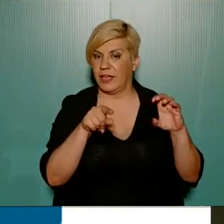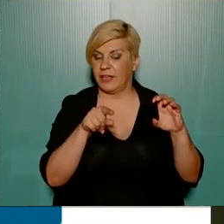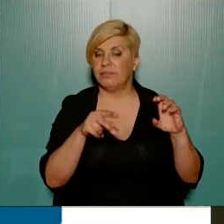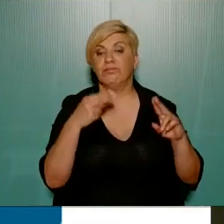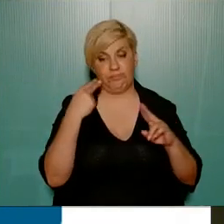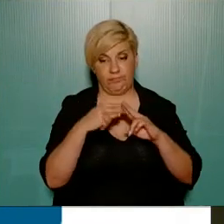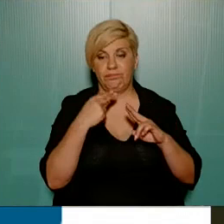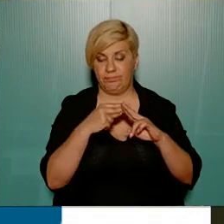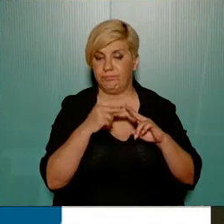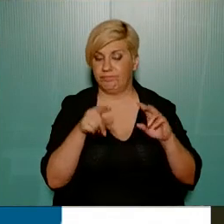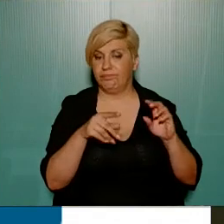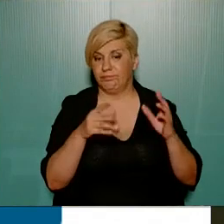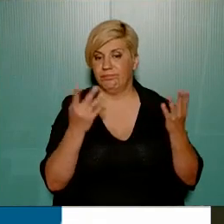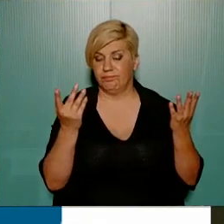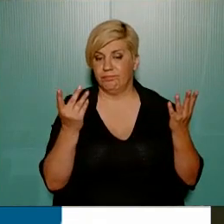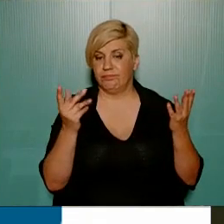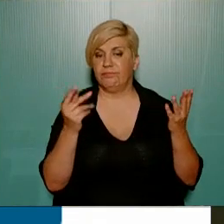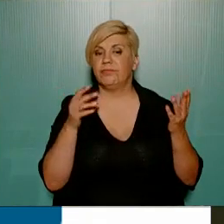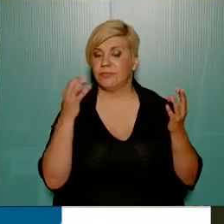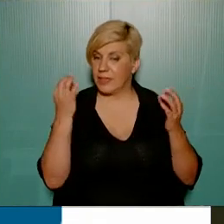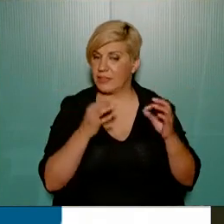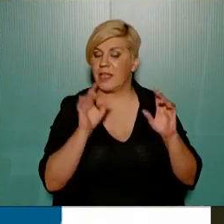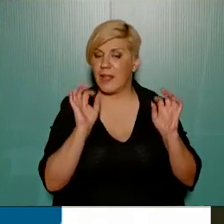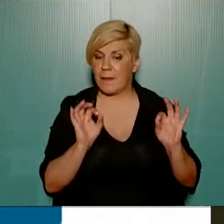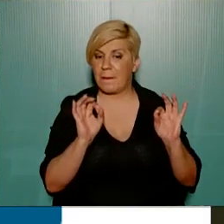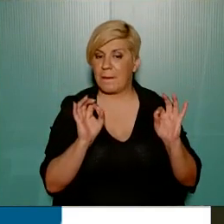εξαιρετική κατάσταση, ήταν στη φωτογραφία.